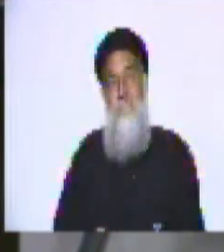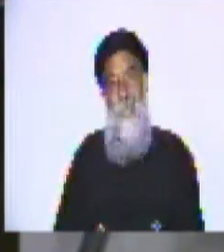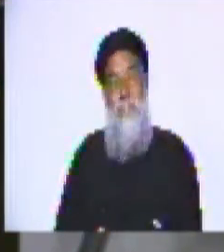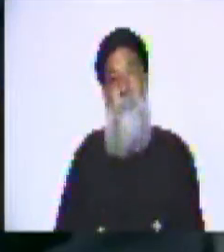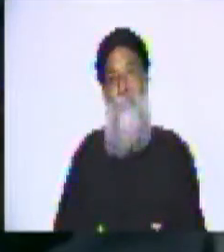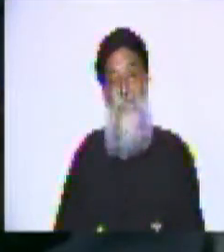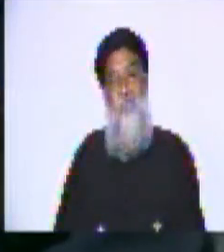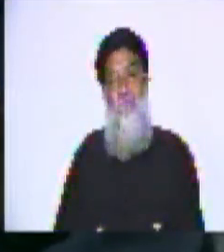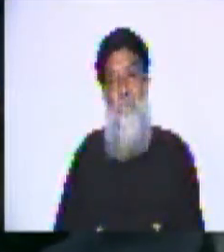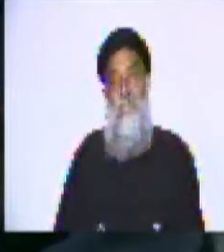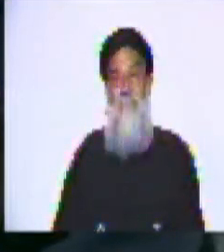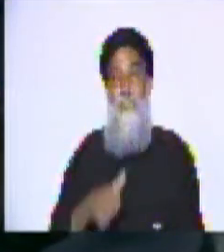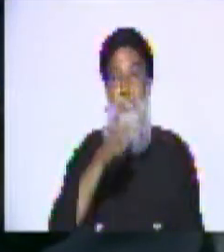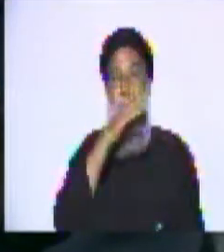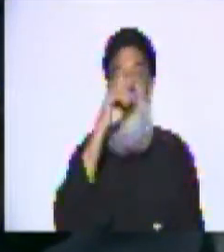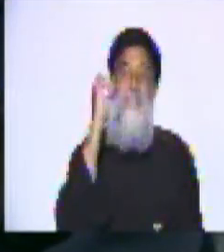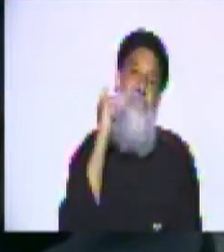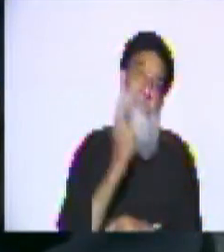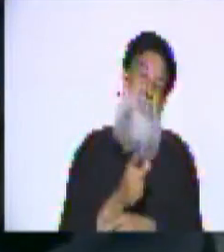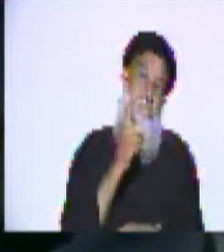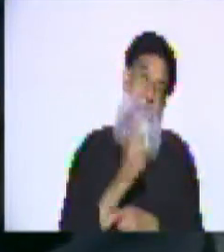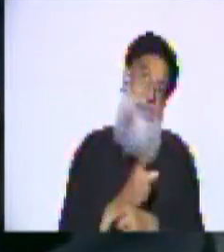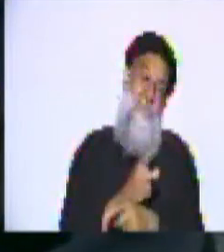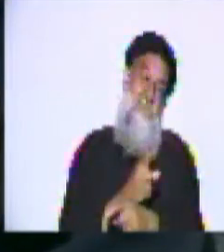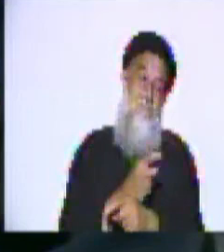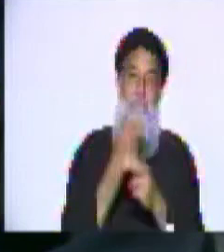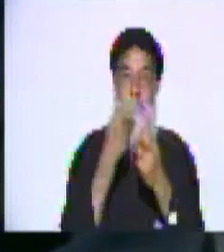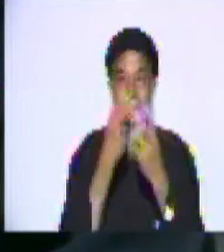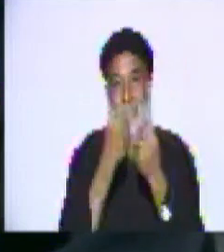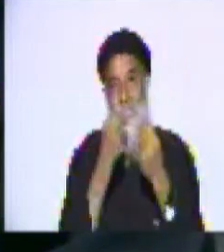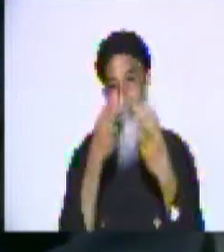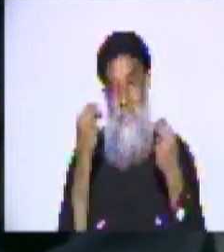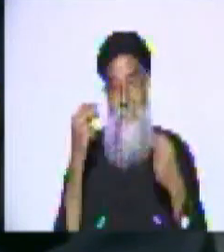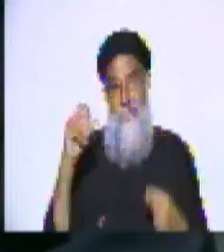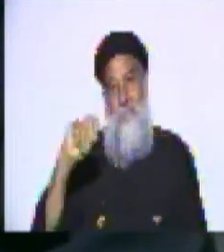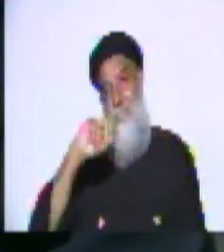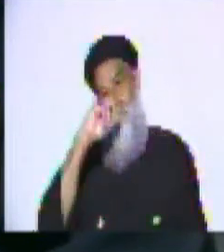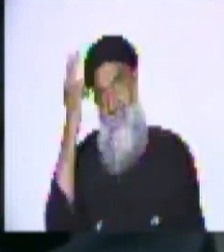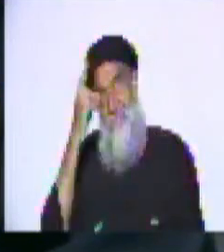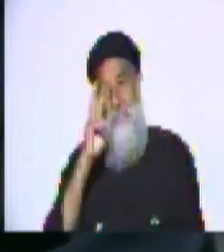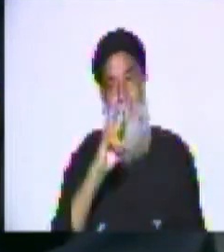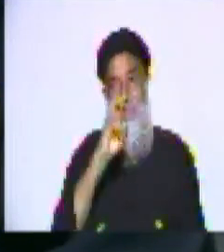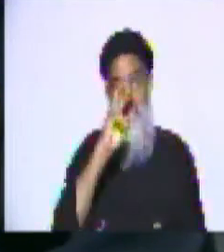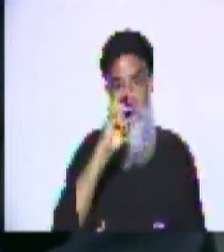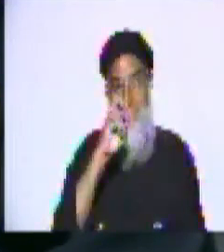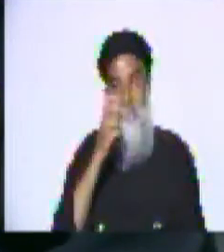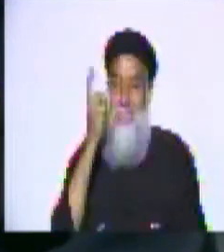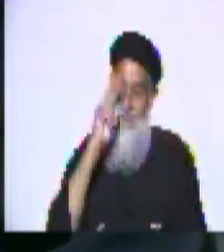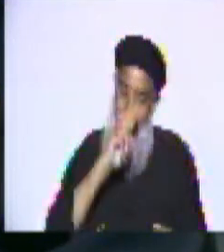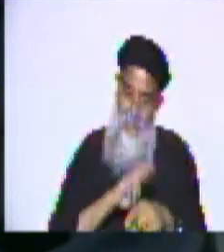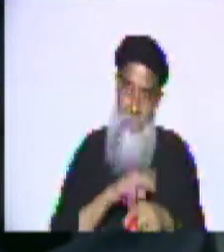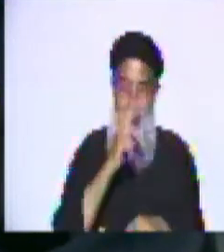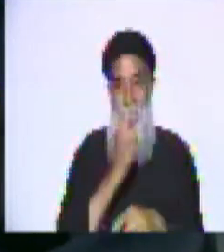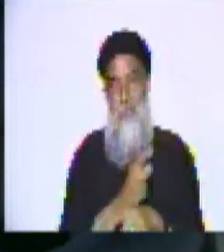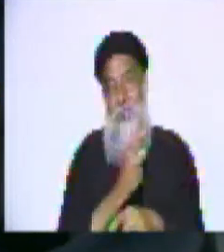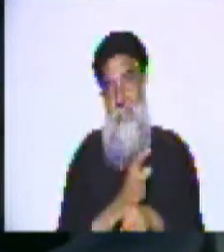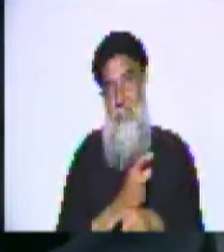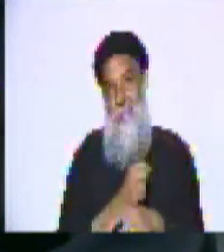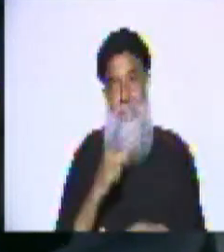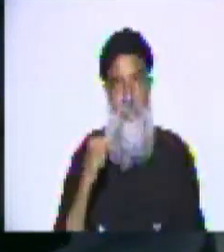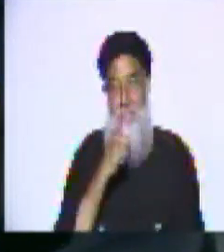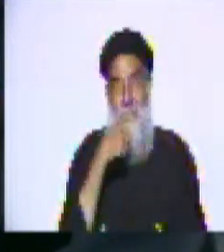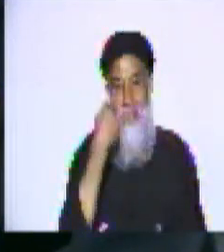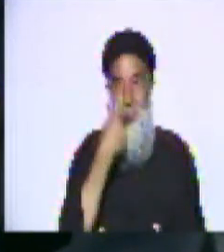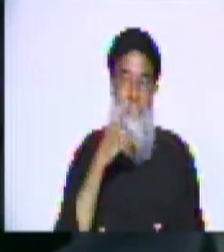سيدنا، الآباء الرسل يعتبروا هم كتار، يعني الاثنى عشر مضاف ليهم 70 رسول، وأيضا شاول